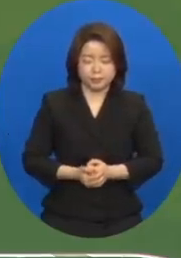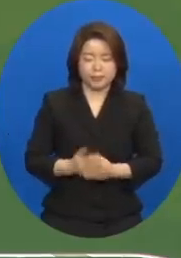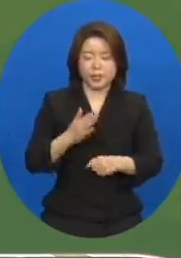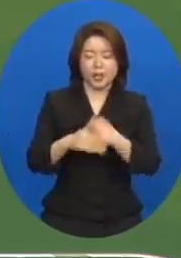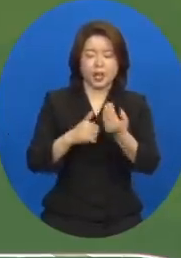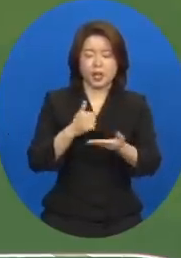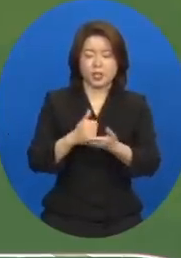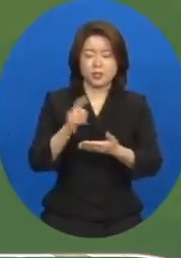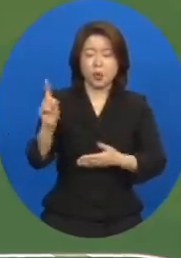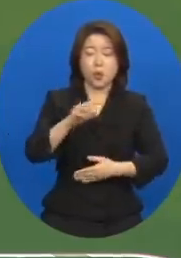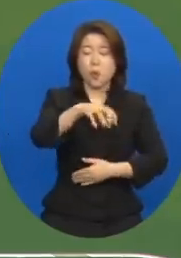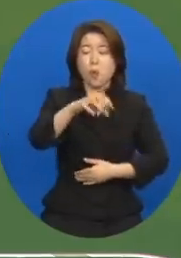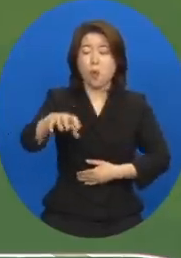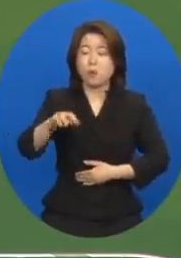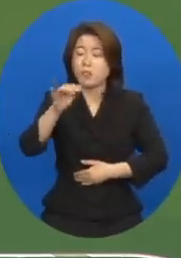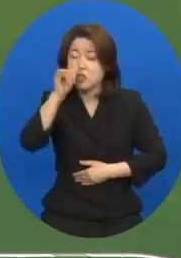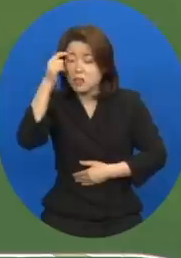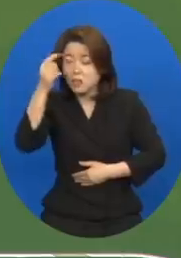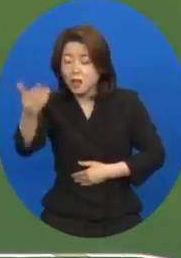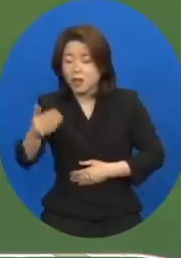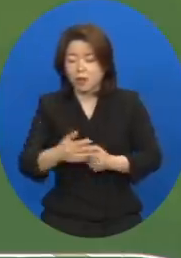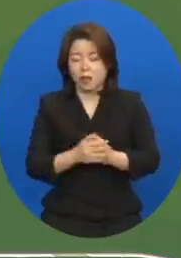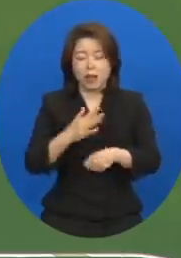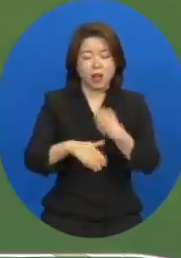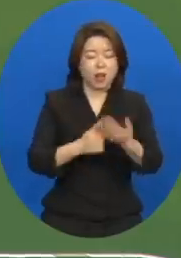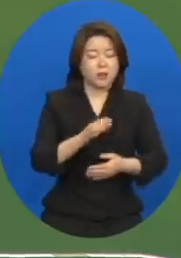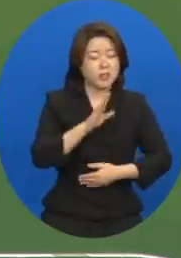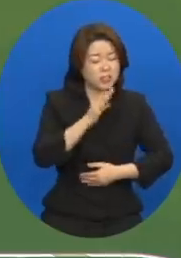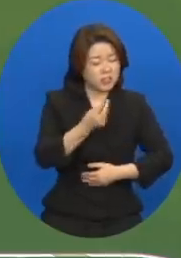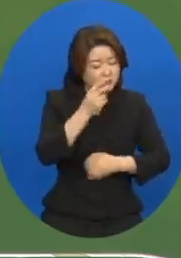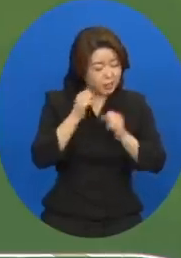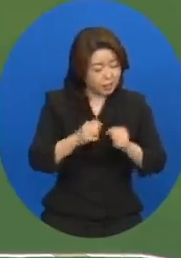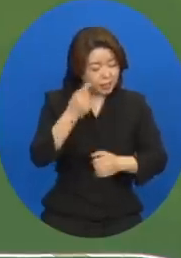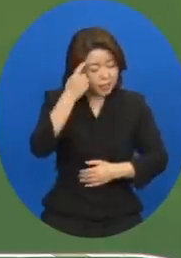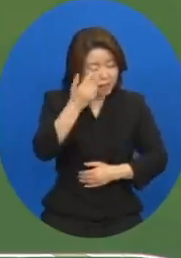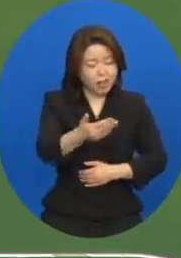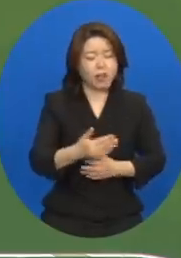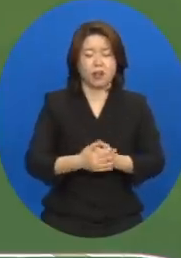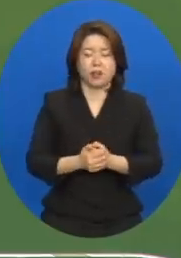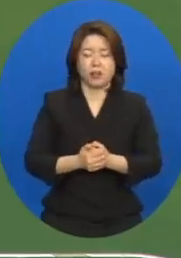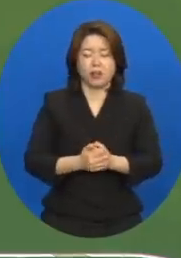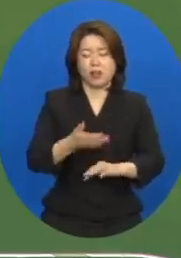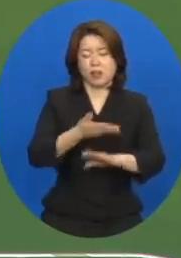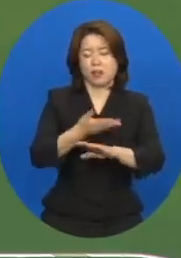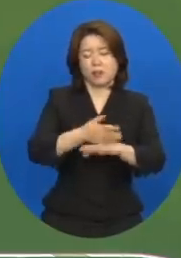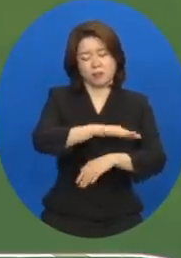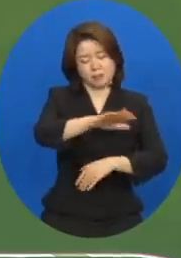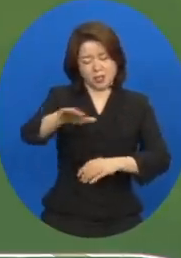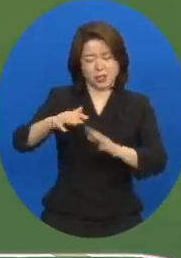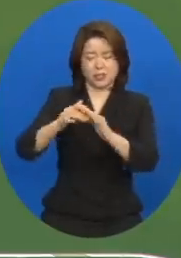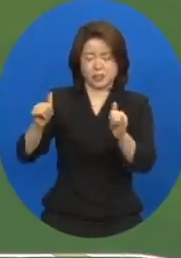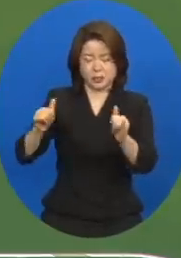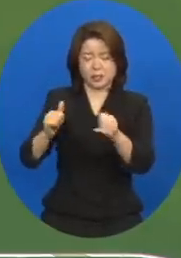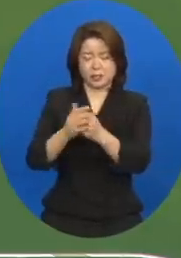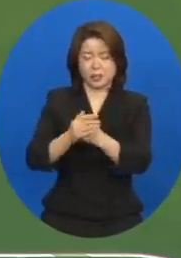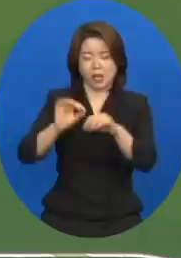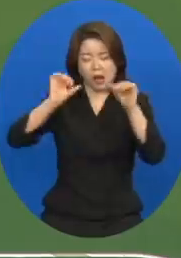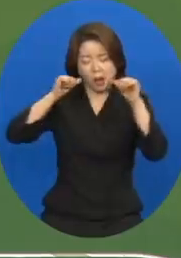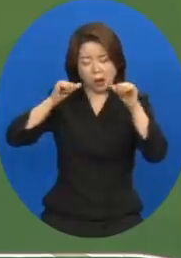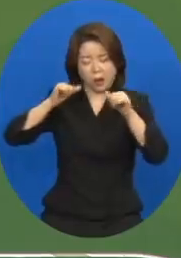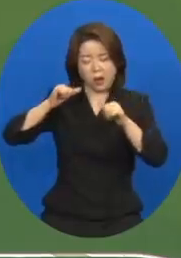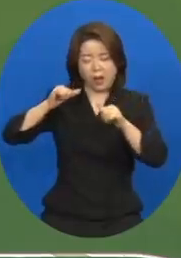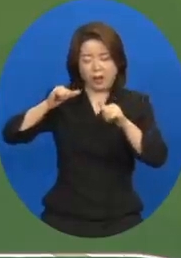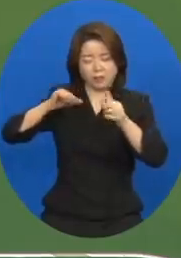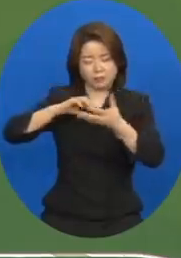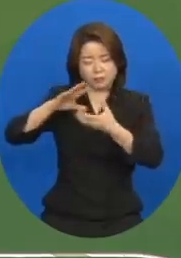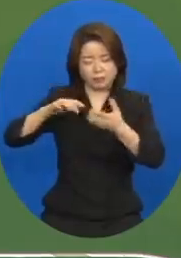하나님 어디 계시냐? 하나님이 진짜 살아있냐? 많은 사람들이 조롱 섞인